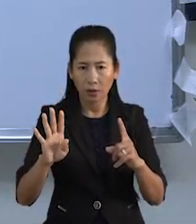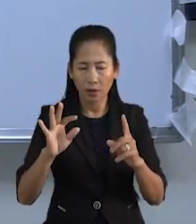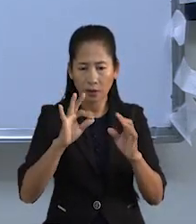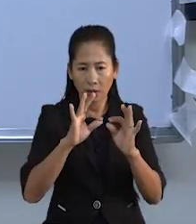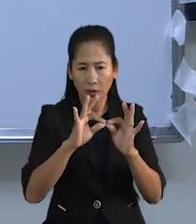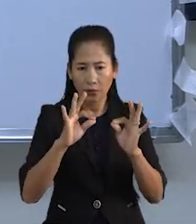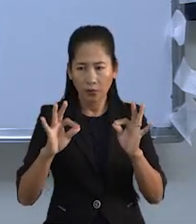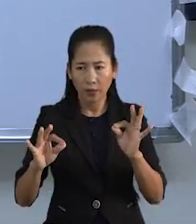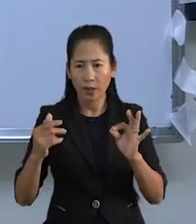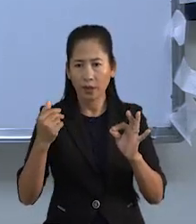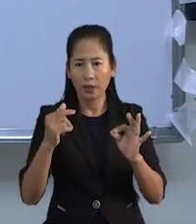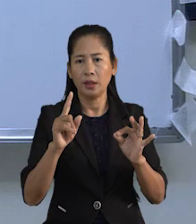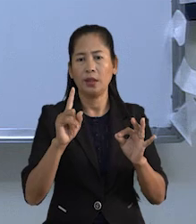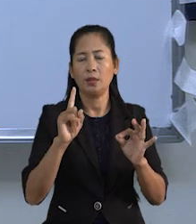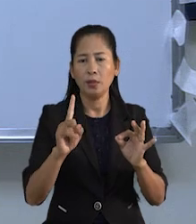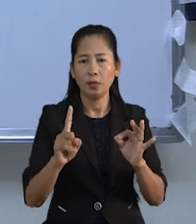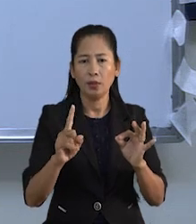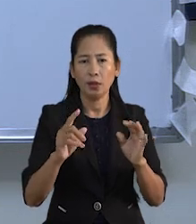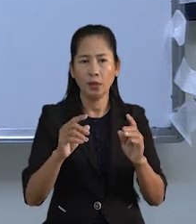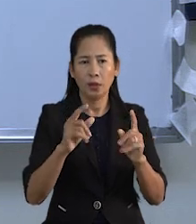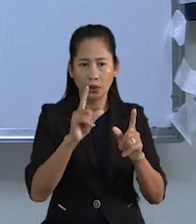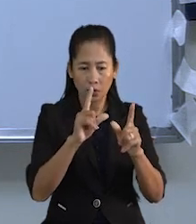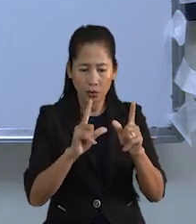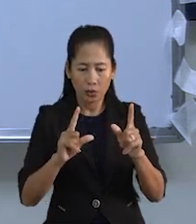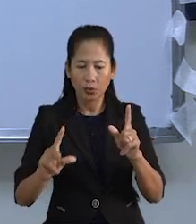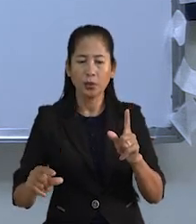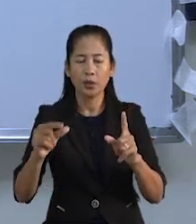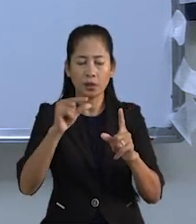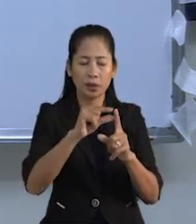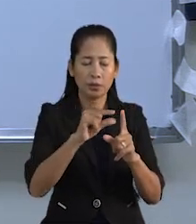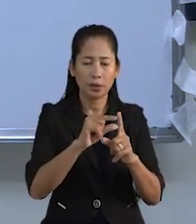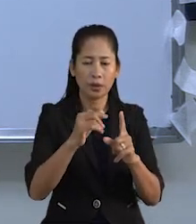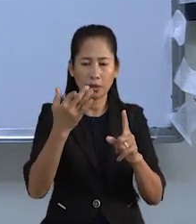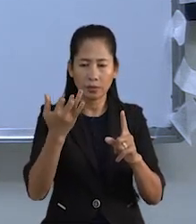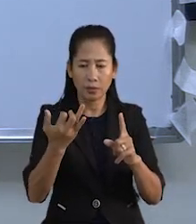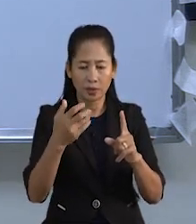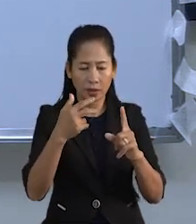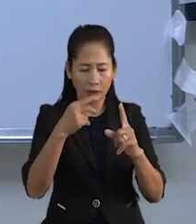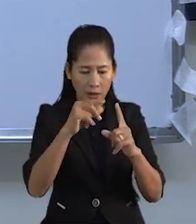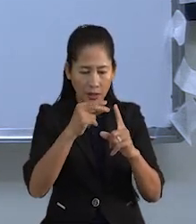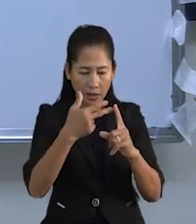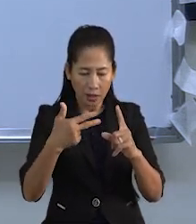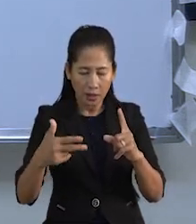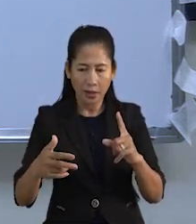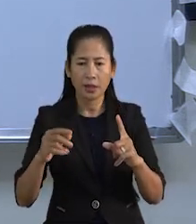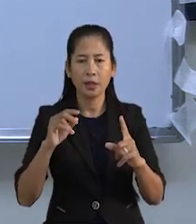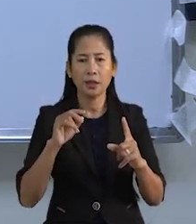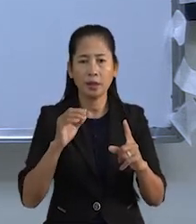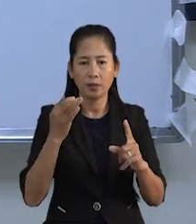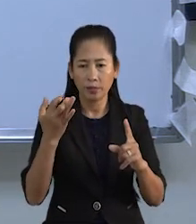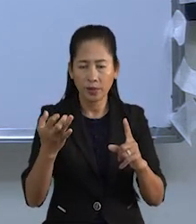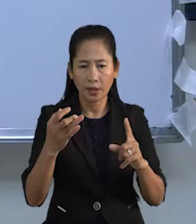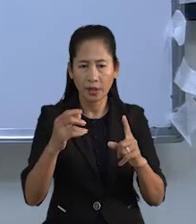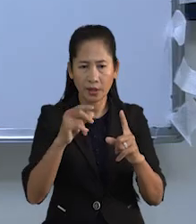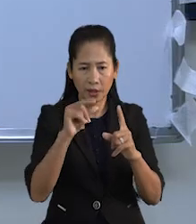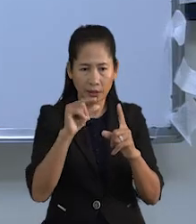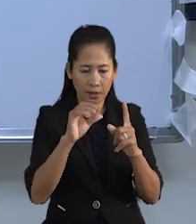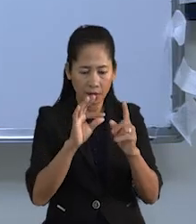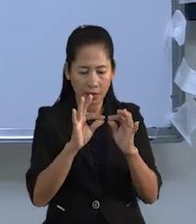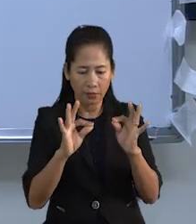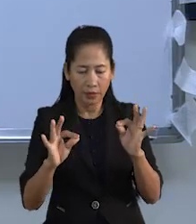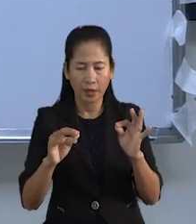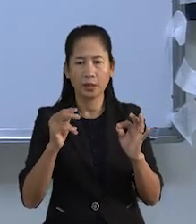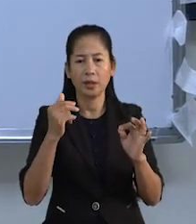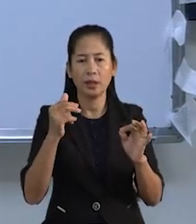1ជួននឹងព្យាងទី7របស់ឃ្លាទី2នៃវគ្គទី2បាទអរគុណ